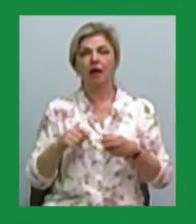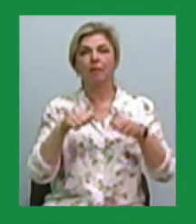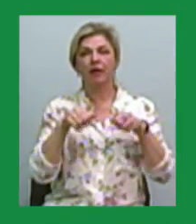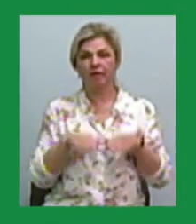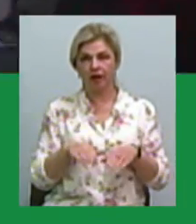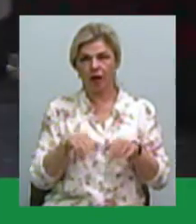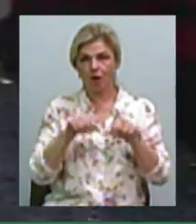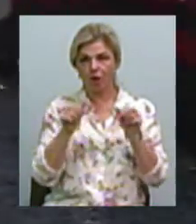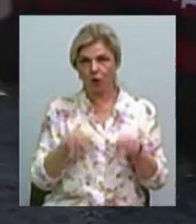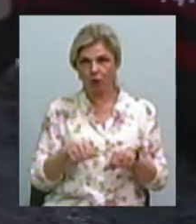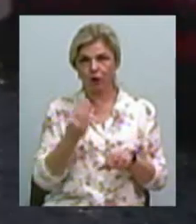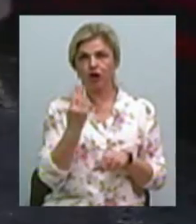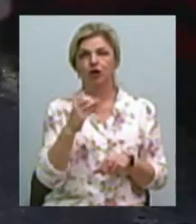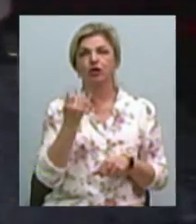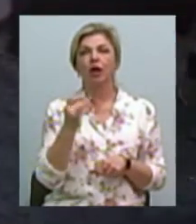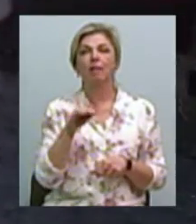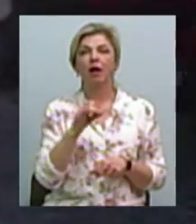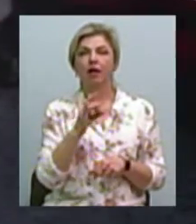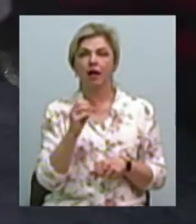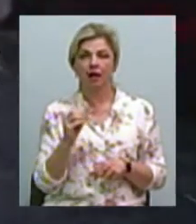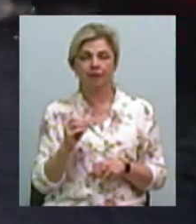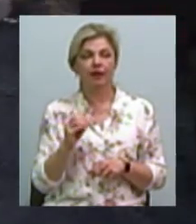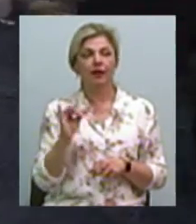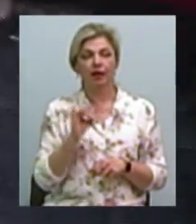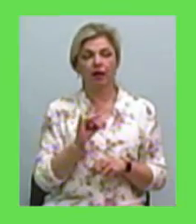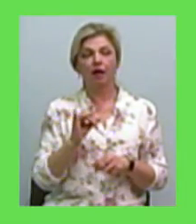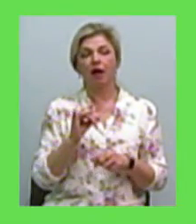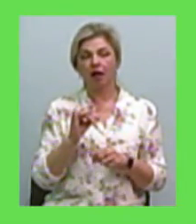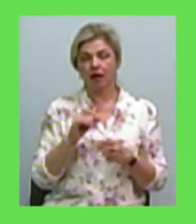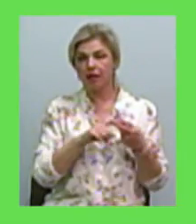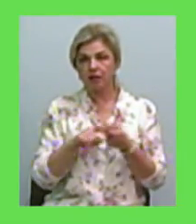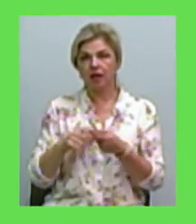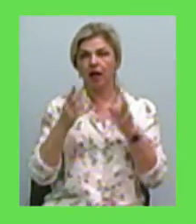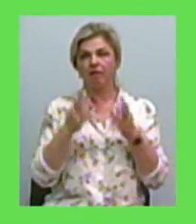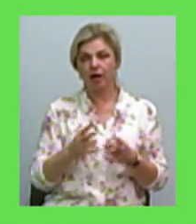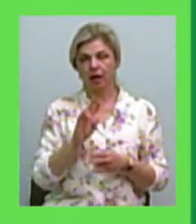Штайнмаєра. Подробиці наслідків аварії на трасі Миколаїв-Одеса.